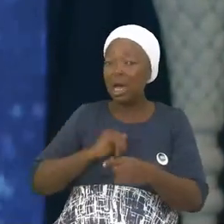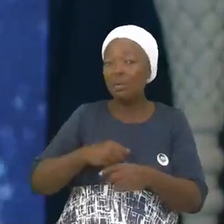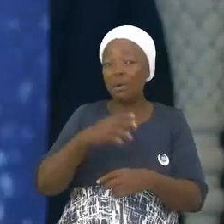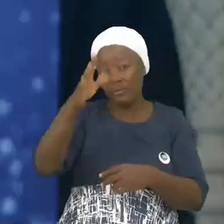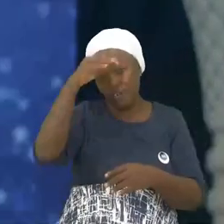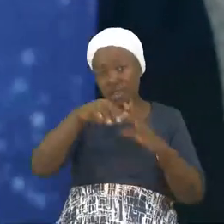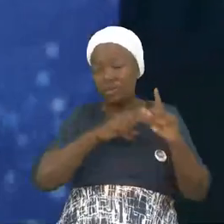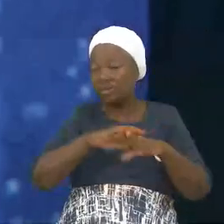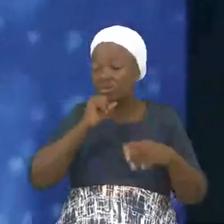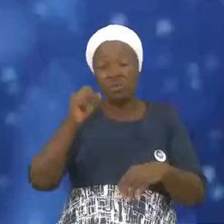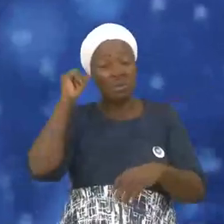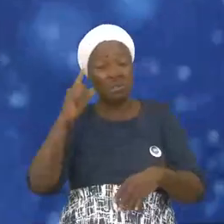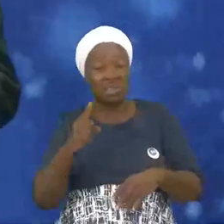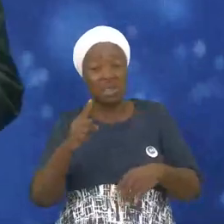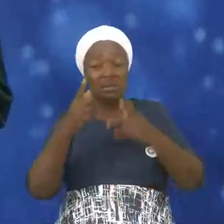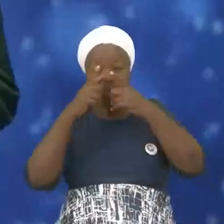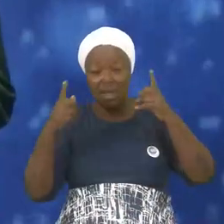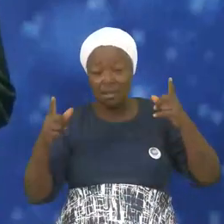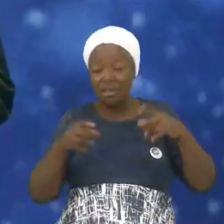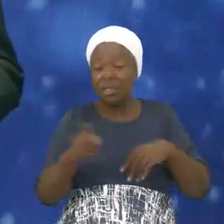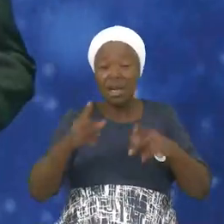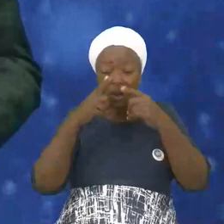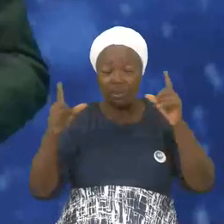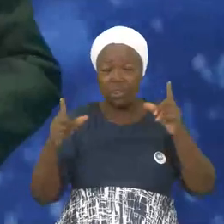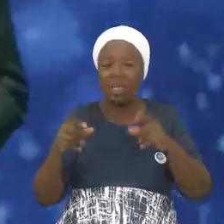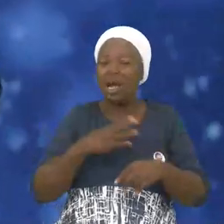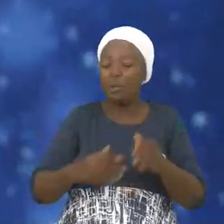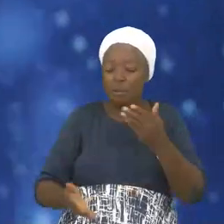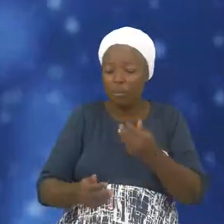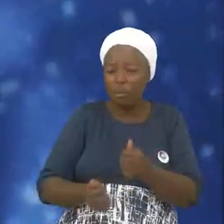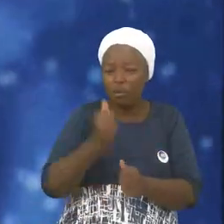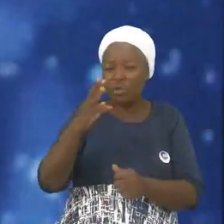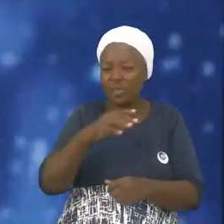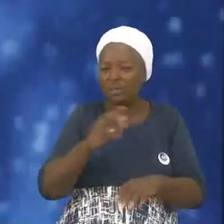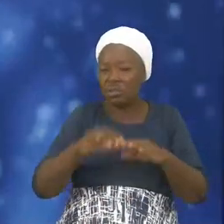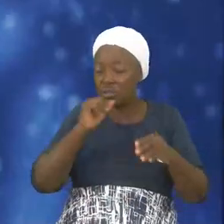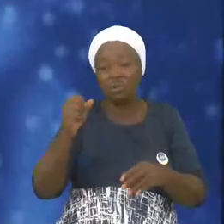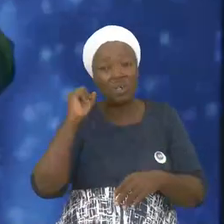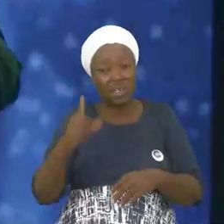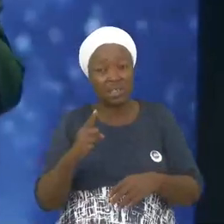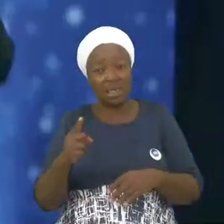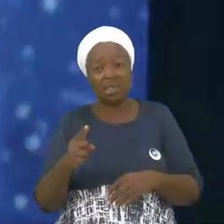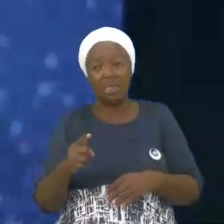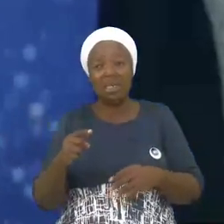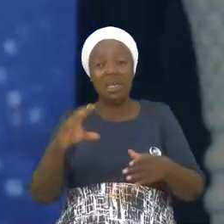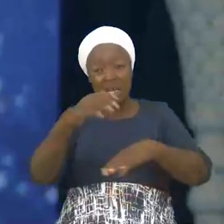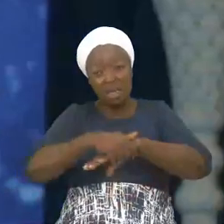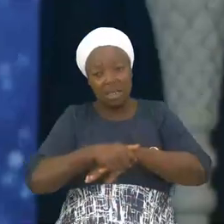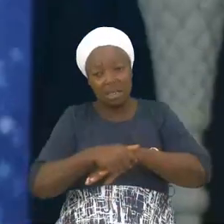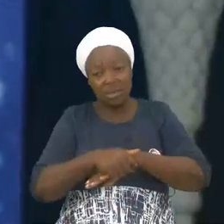utilisé. Je ne comprenais pas le langage. Et la plupart d'entre eux ne comprennent pas anglais. Moi, je parlais par un